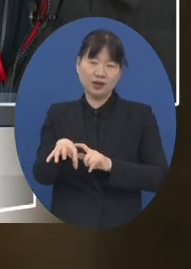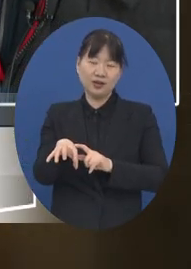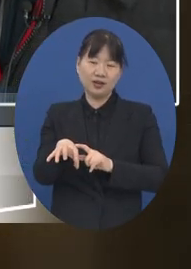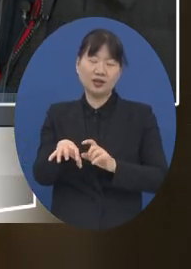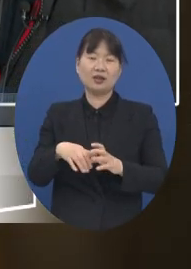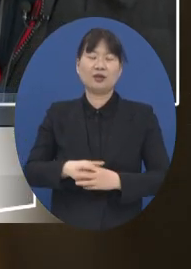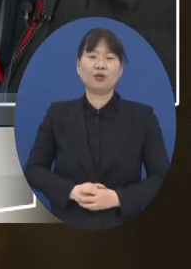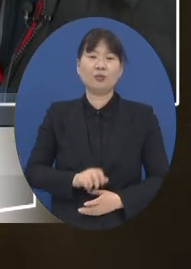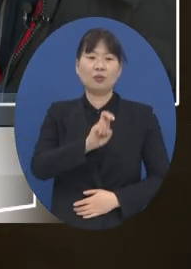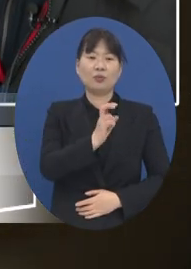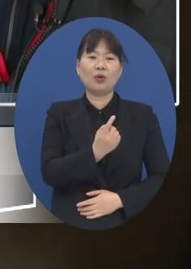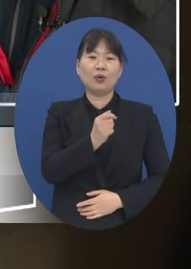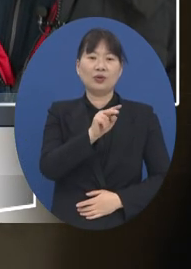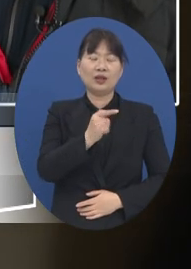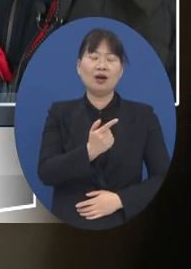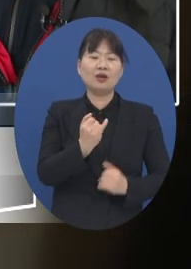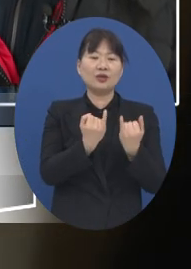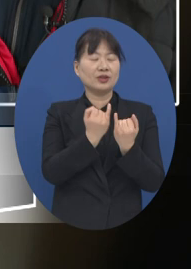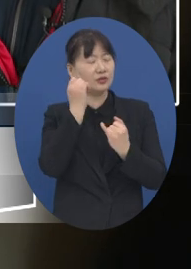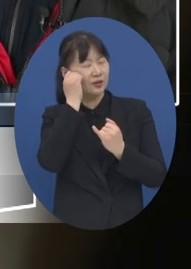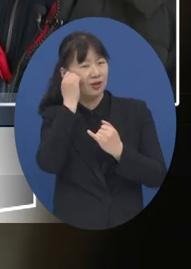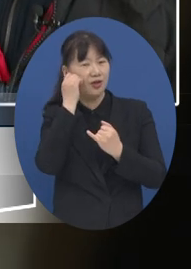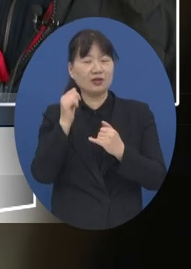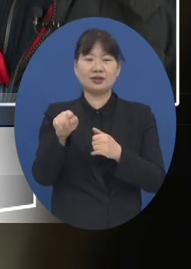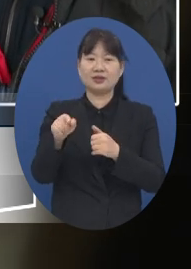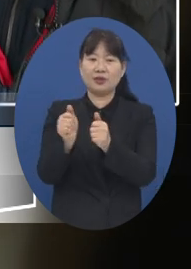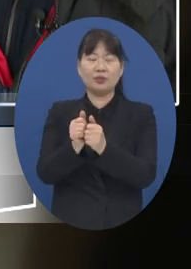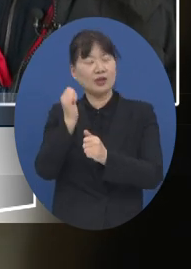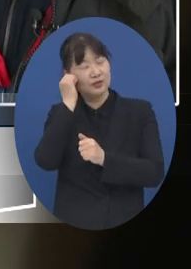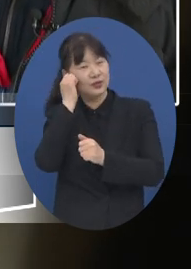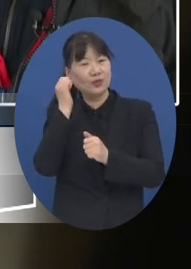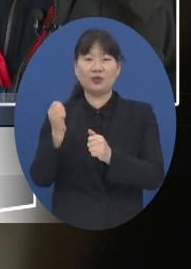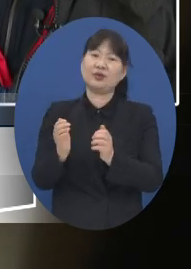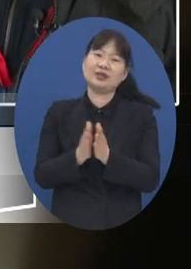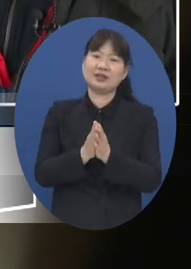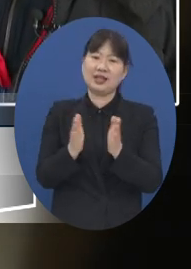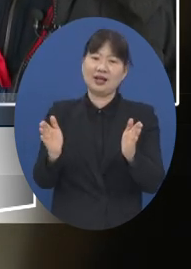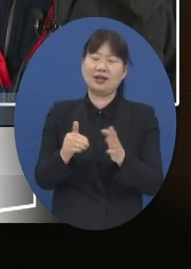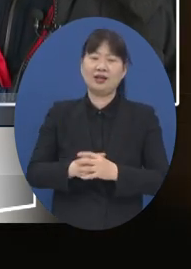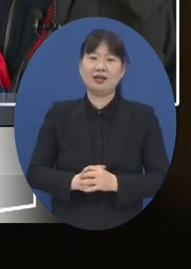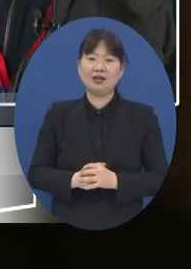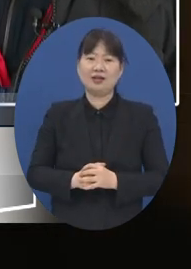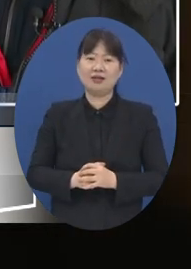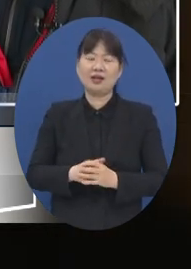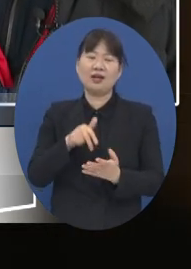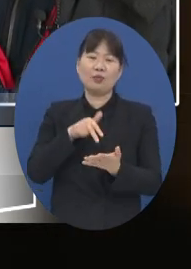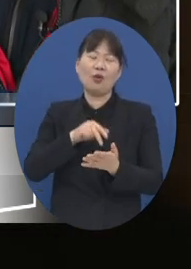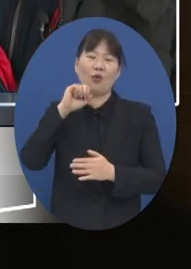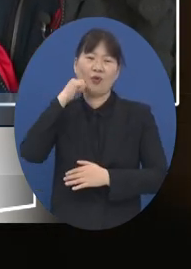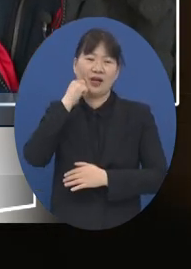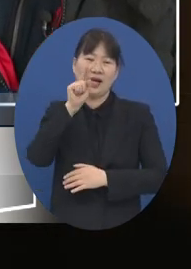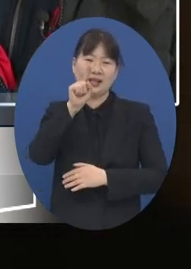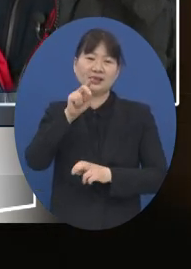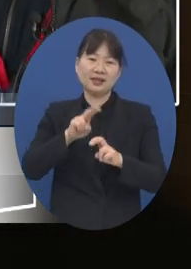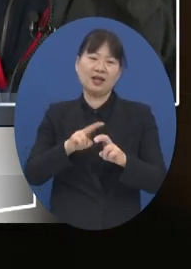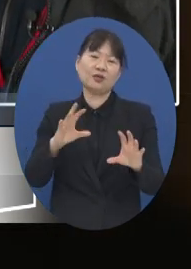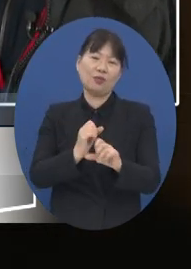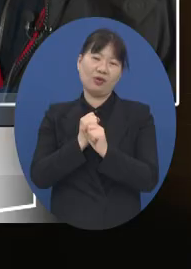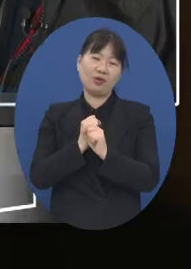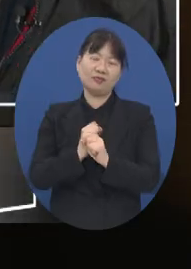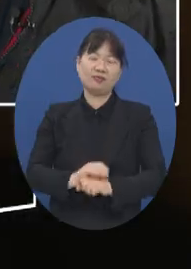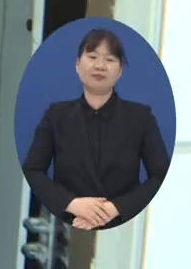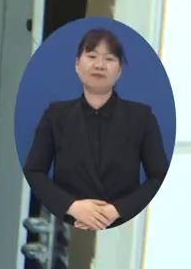저쪽 모형 이라고 하는 곳에 여자 숙소 있질 남자 숙소 로 시작해 썼구요 그래가 상품이 어려워서 한것으로